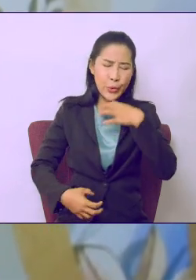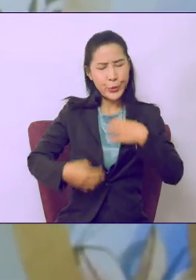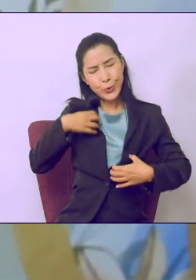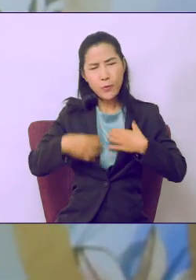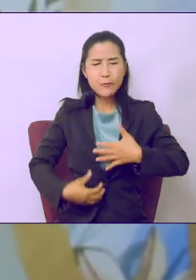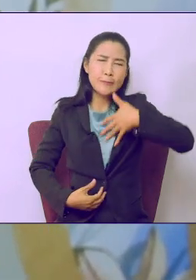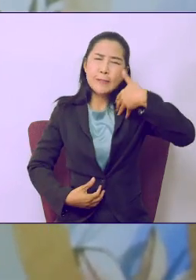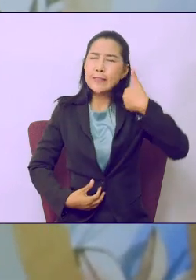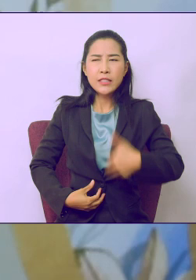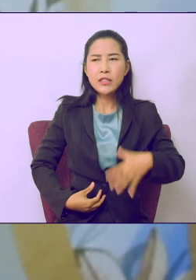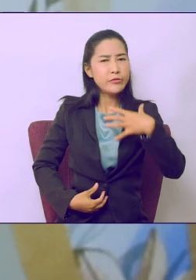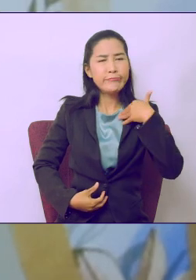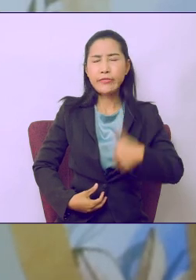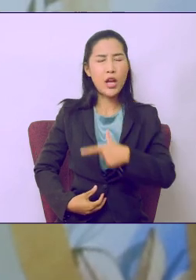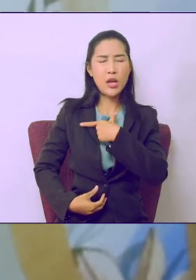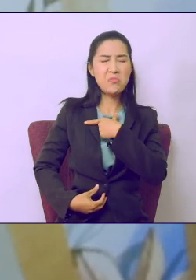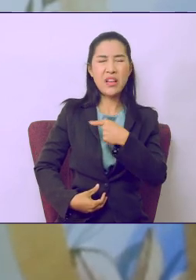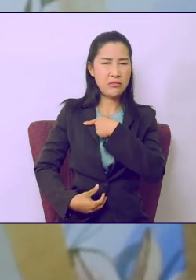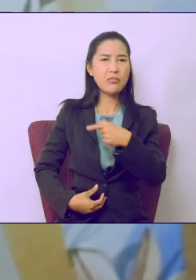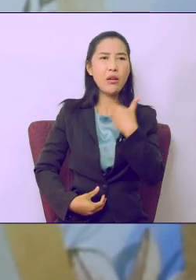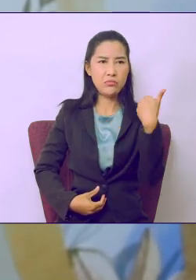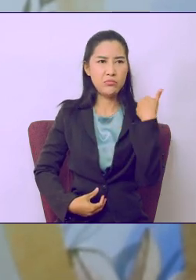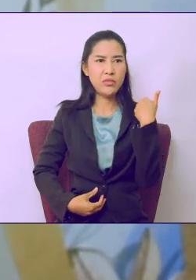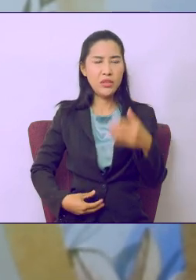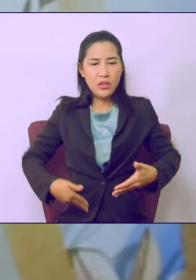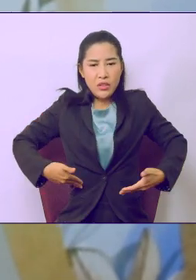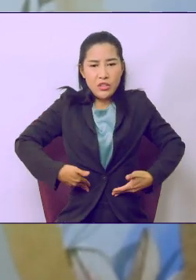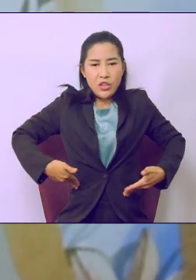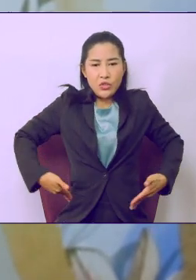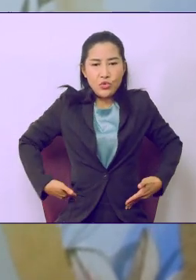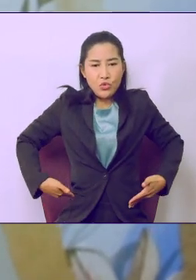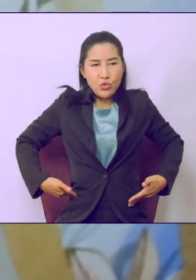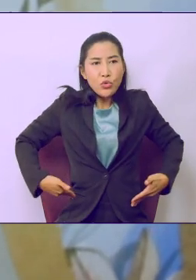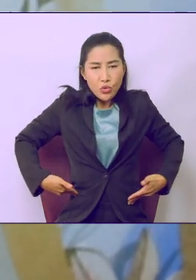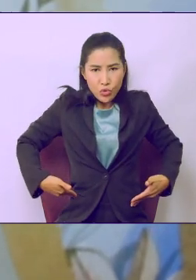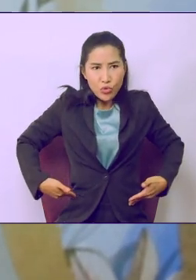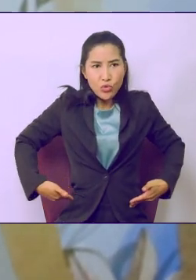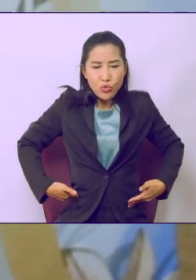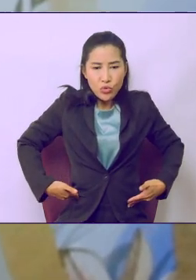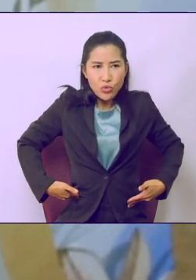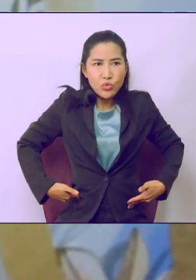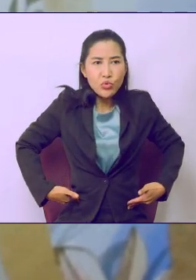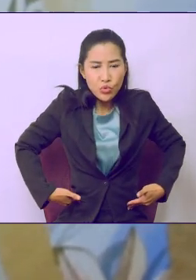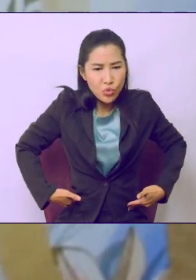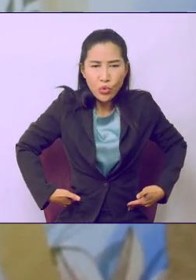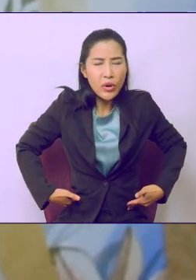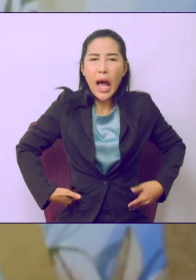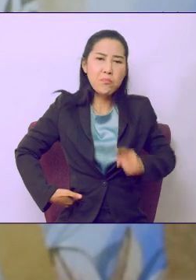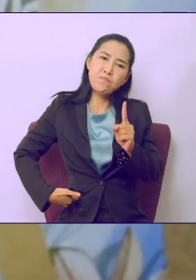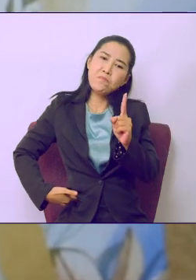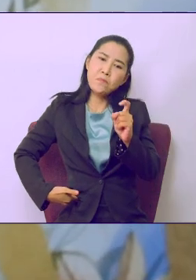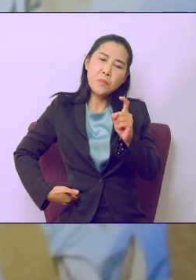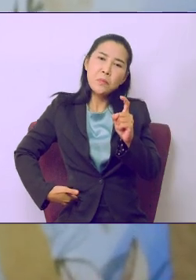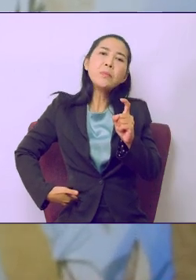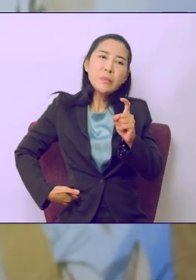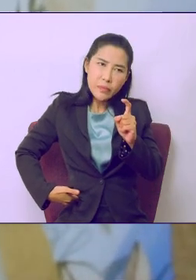รำคาญเพราะว่าน้องอ่าเค้าเรียกอะไรใช้นะครับช่วงช่วงช่วงช่วงก้นกับช่วงข้อต่อตัวพับอ่ะครับได้ไม่ค่อยดีนะครับ